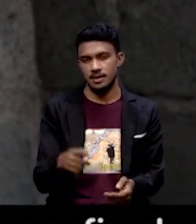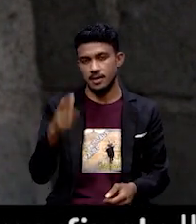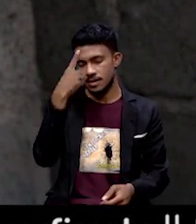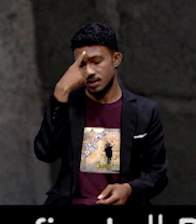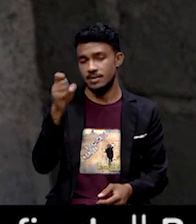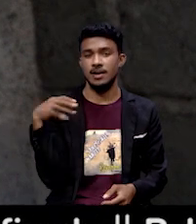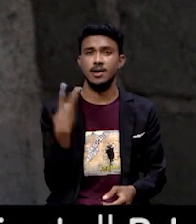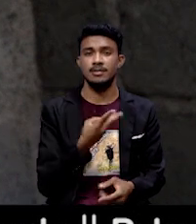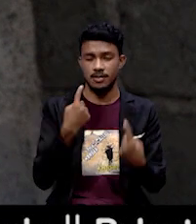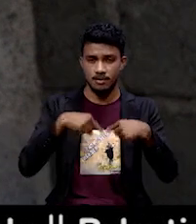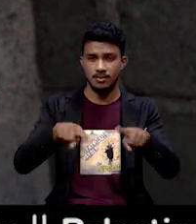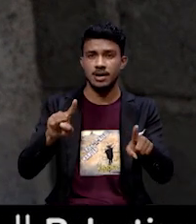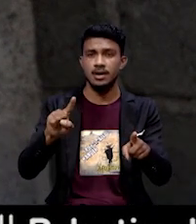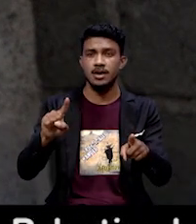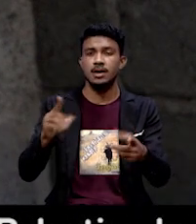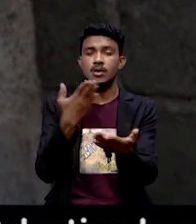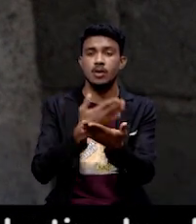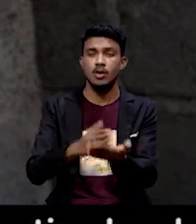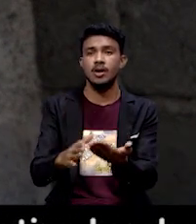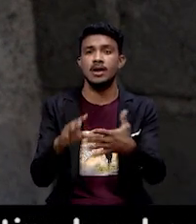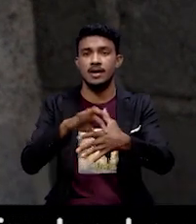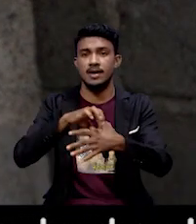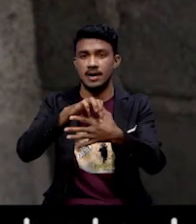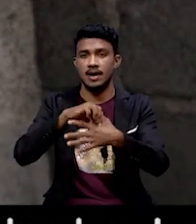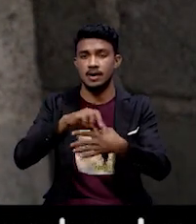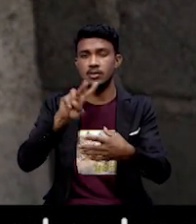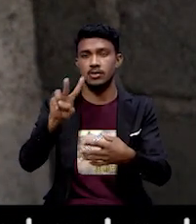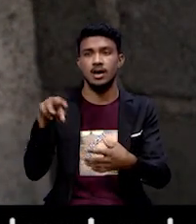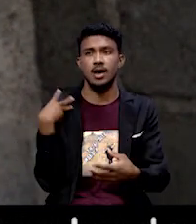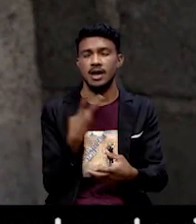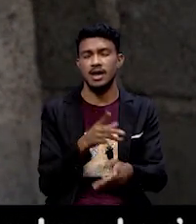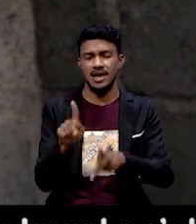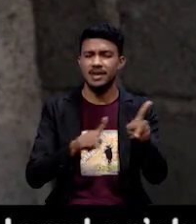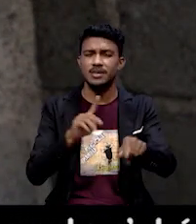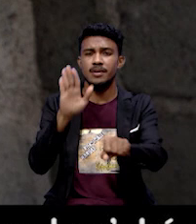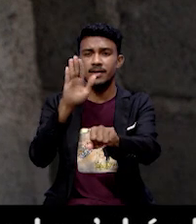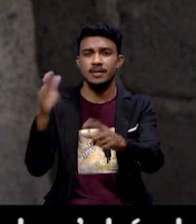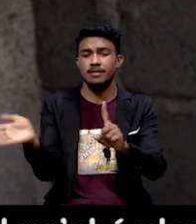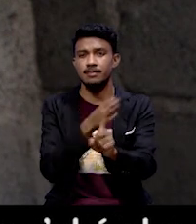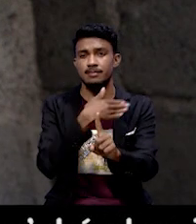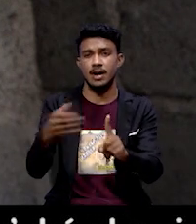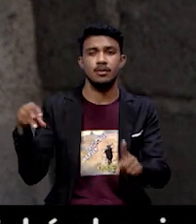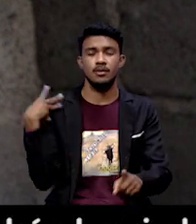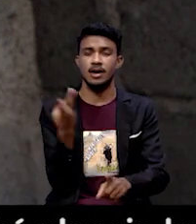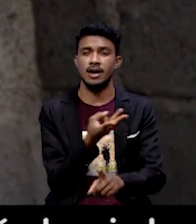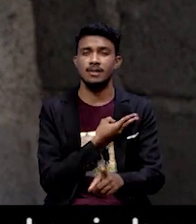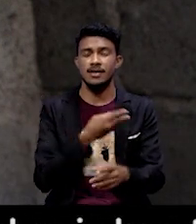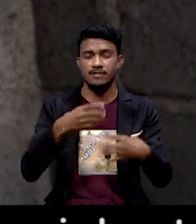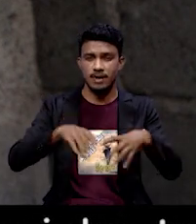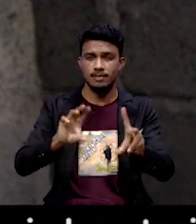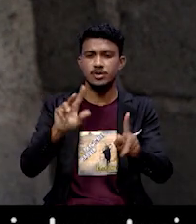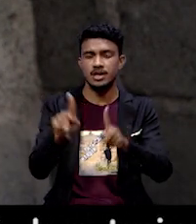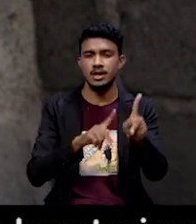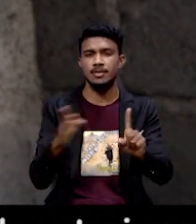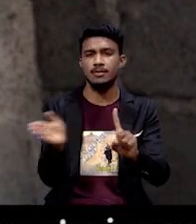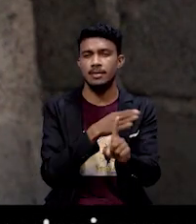ba holanang hotu krua. Dalam rumah ema baku ami ya dalam fang mau sem baku ami. Mas